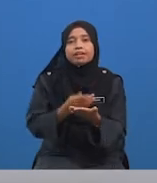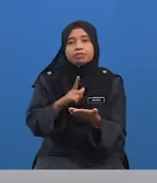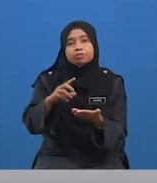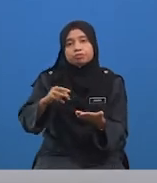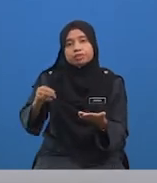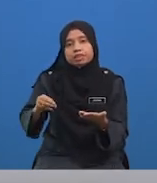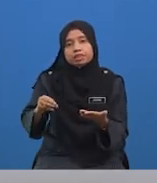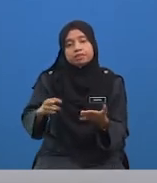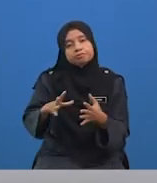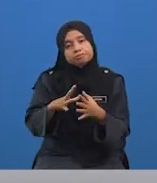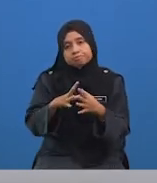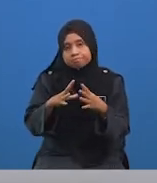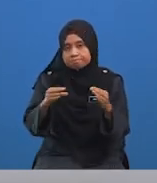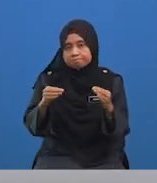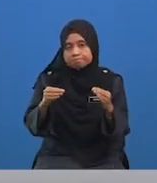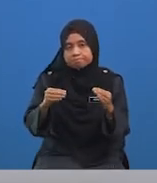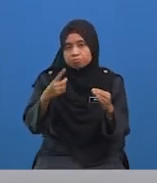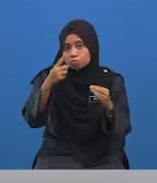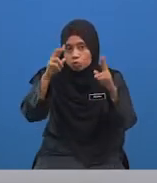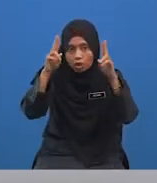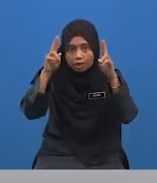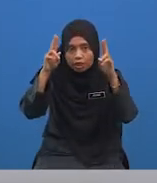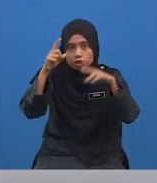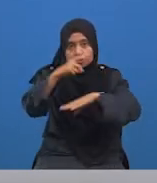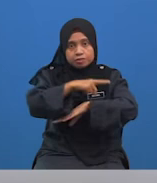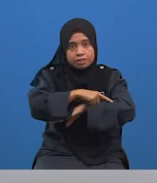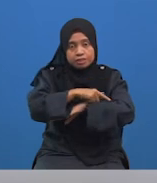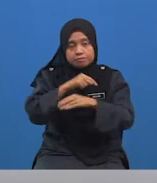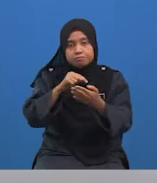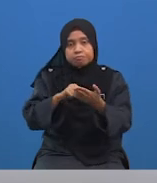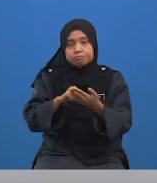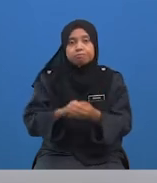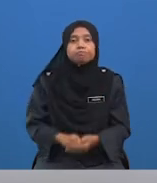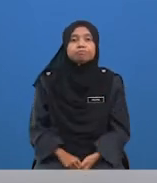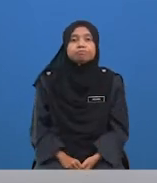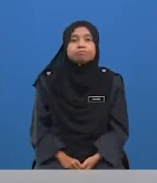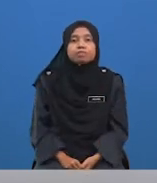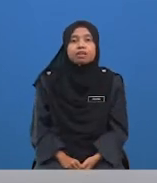murid-murid, sekian sahaja sesi pembelajaran kita pada hari ini.